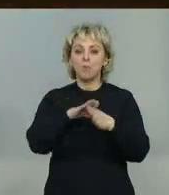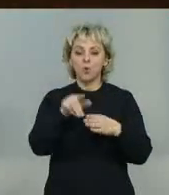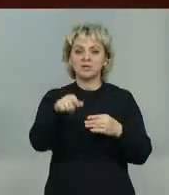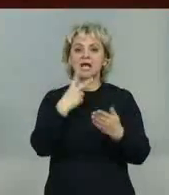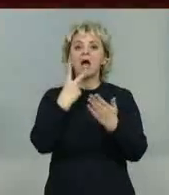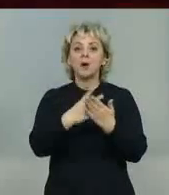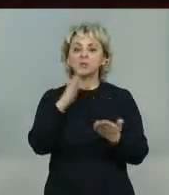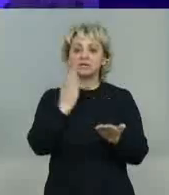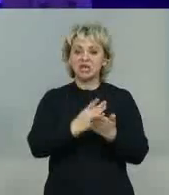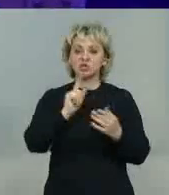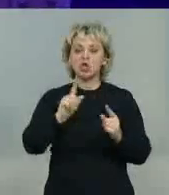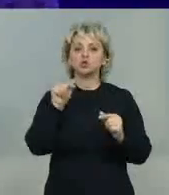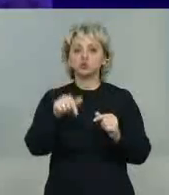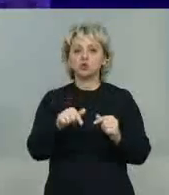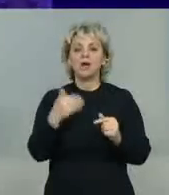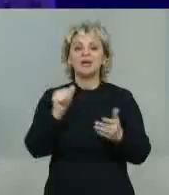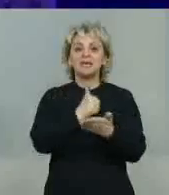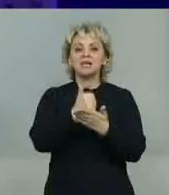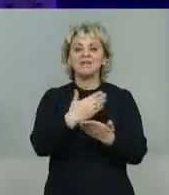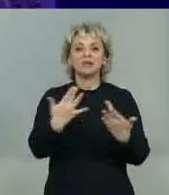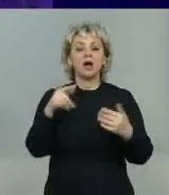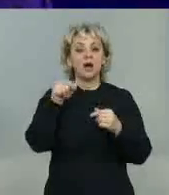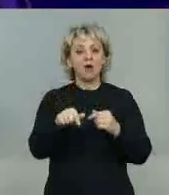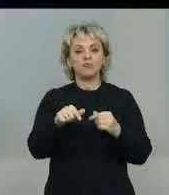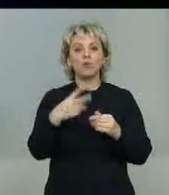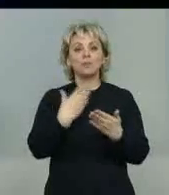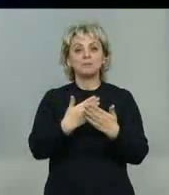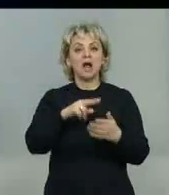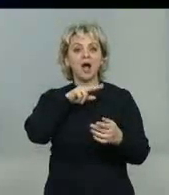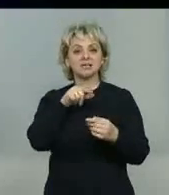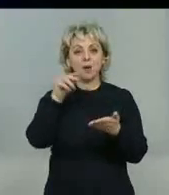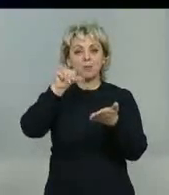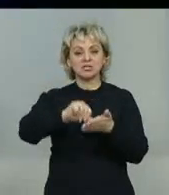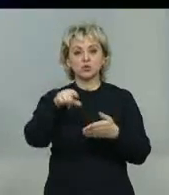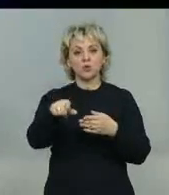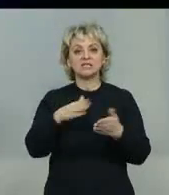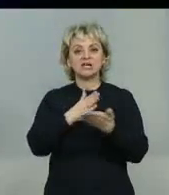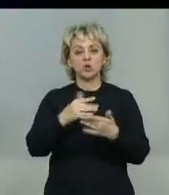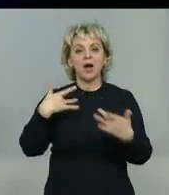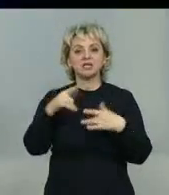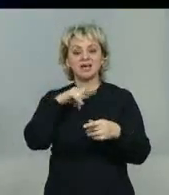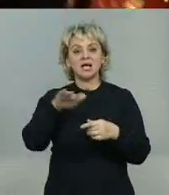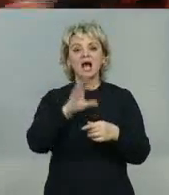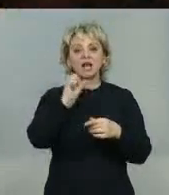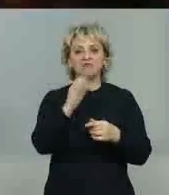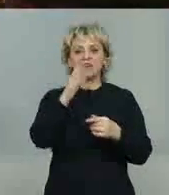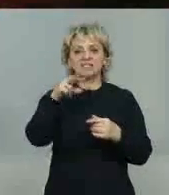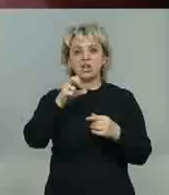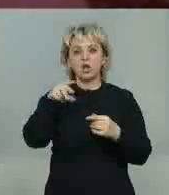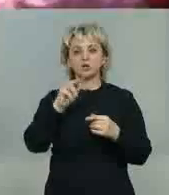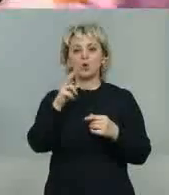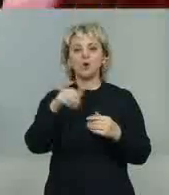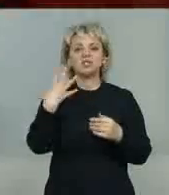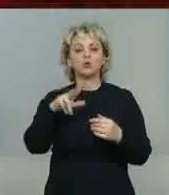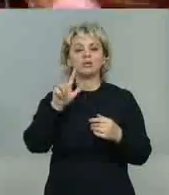А посмотреть здесь есть на что и, главное, на кого. К примеру, «Козла» в постановке играет заслуженный артист России Александр Василенко.